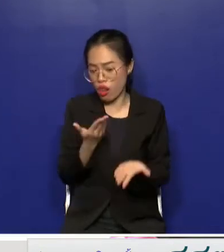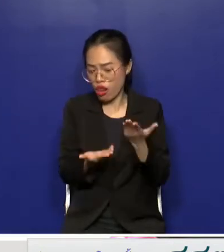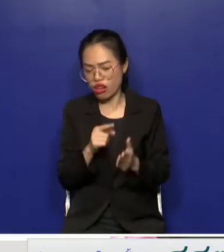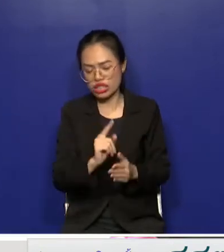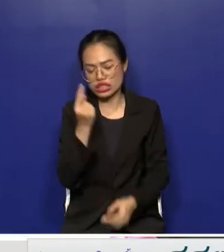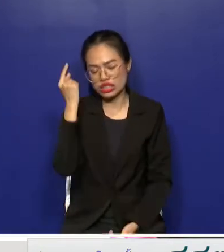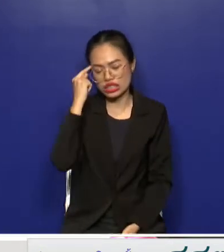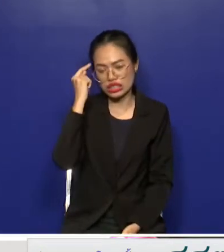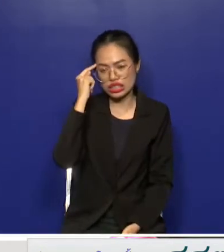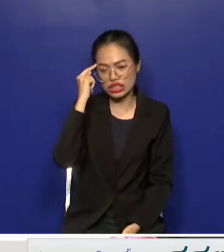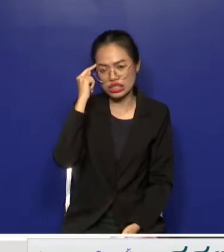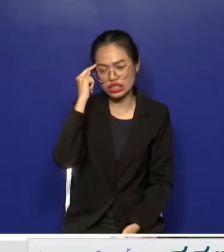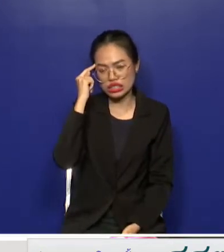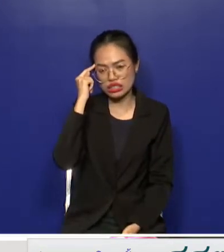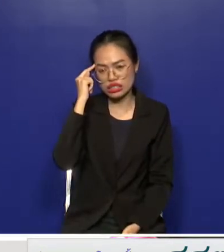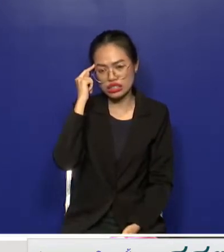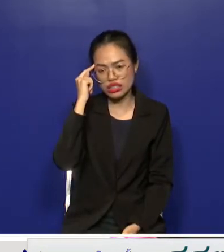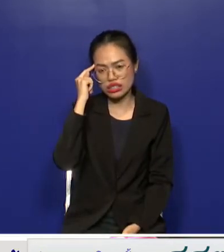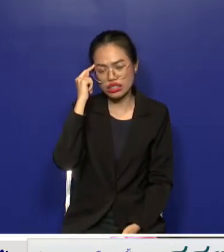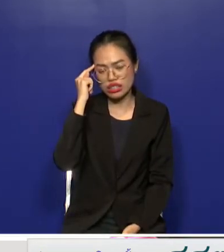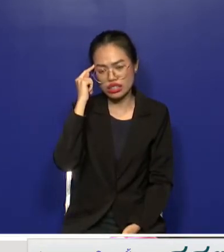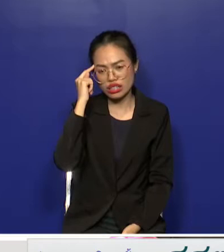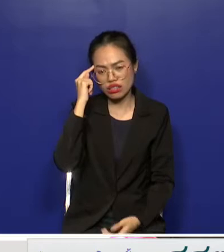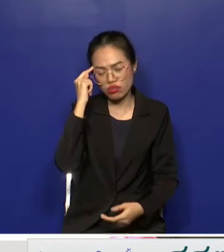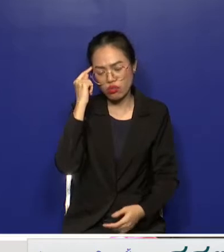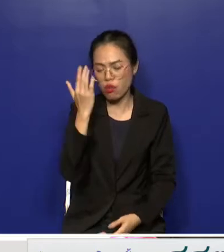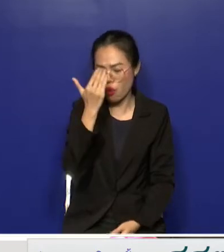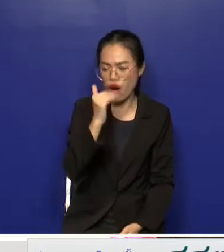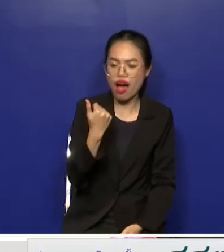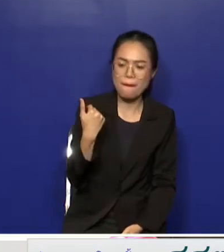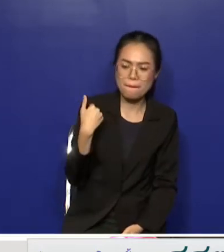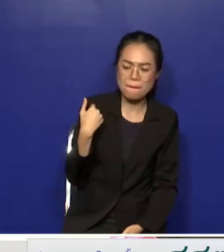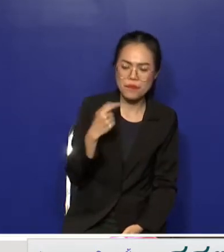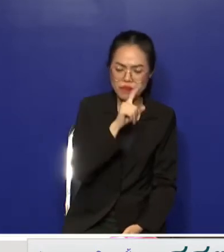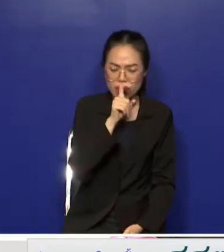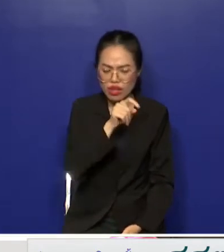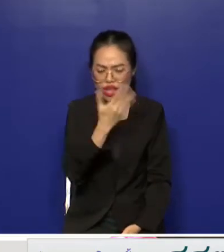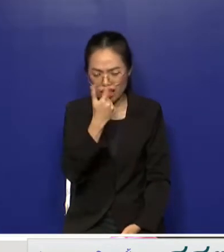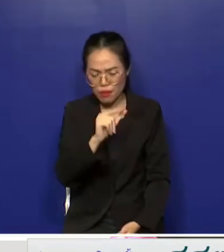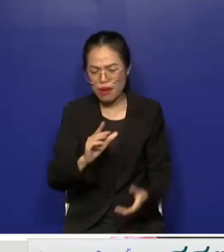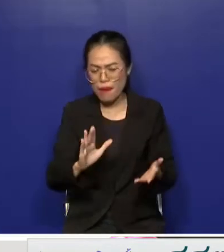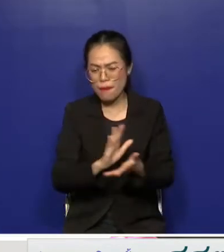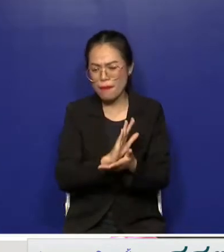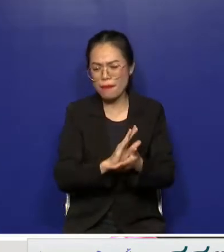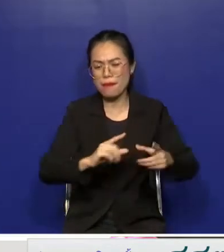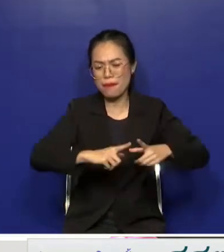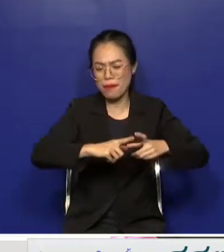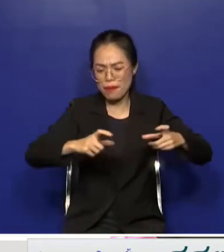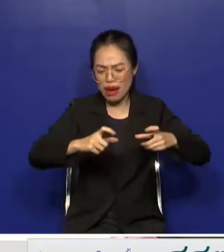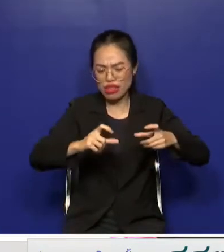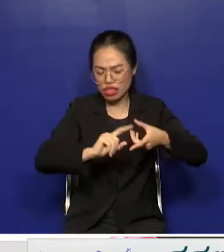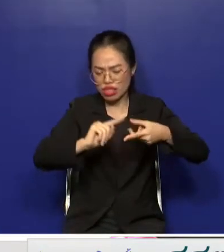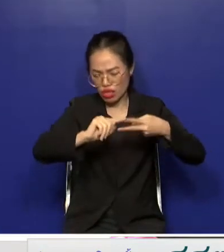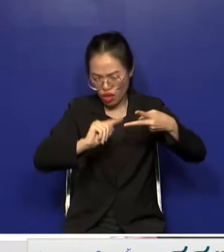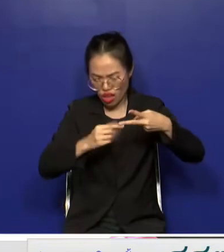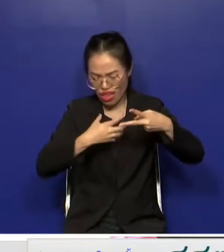เพะหลายครั้งผมสังเกตว่าเอ้ย ทำไมออกบรลตงมาเป็นลกษณะทำนองนี้ต้องการ